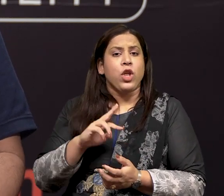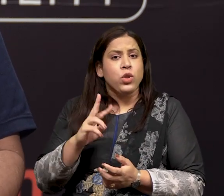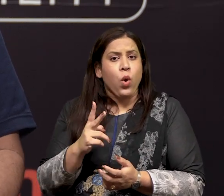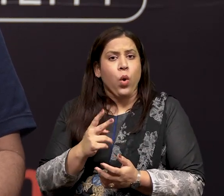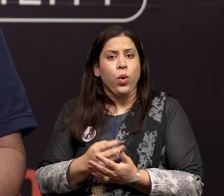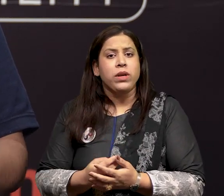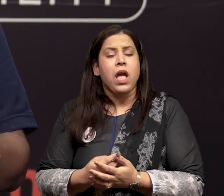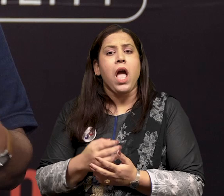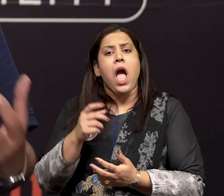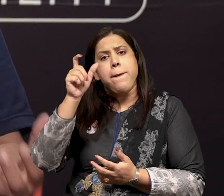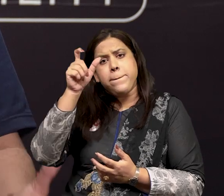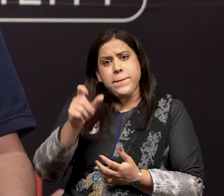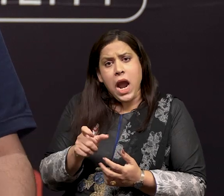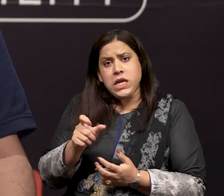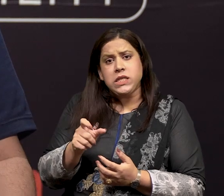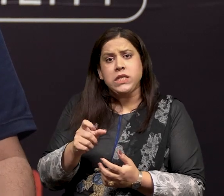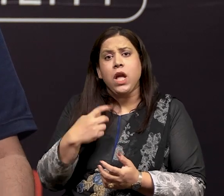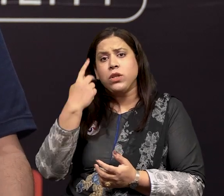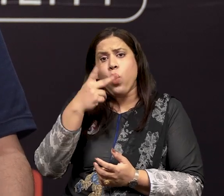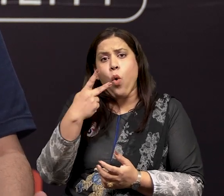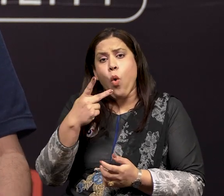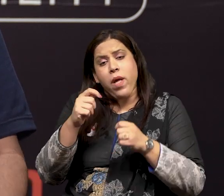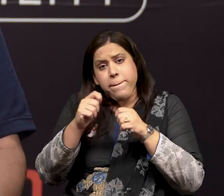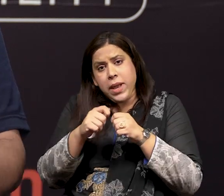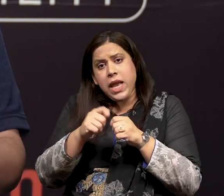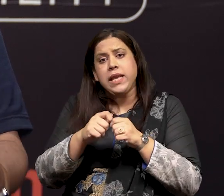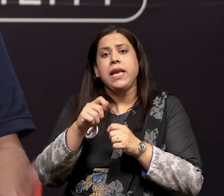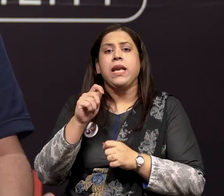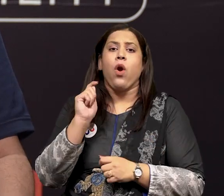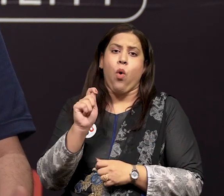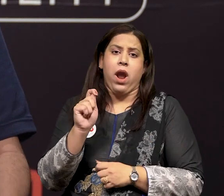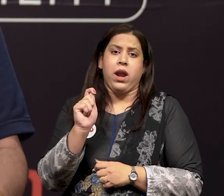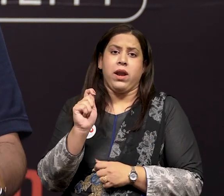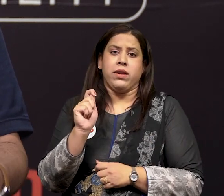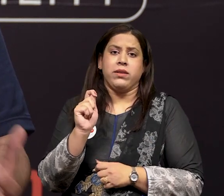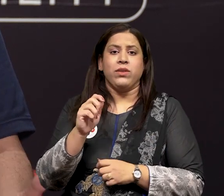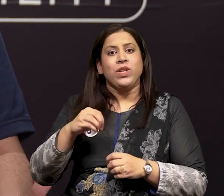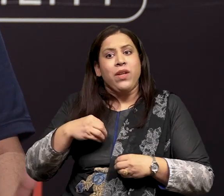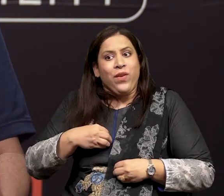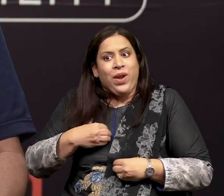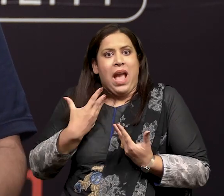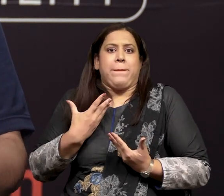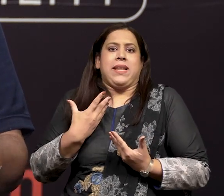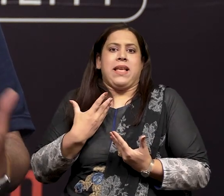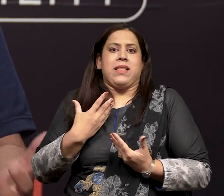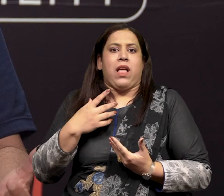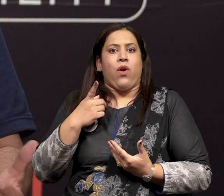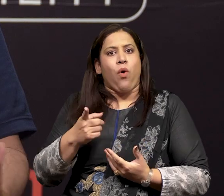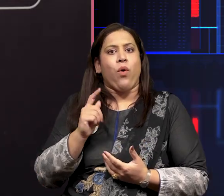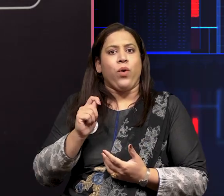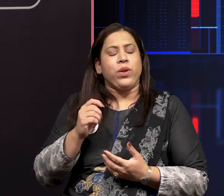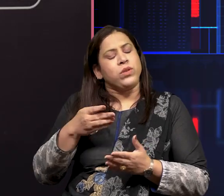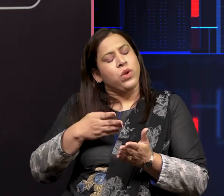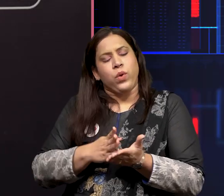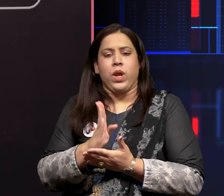हरसेल्फ, फिर अपने जो देखने वाले हैं उनको, अपने जो दोस्त हैं, पीयर्स हैं, एंड